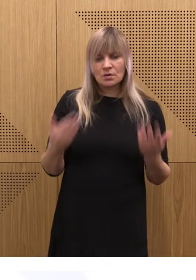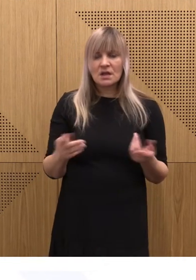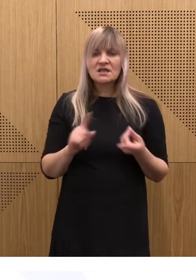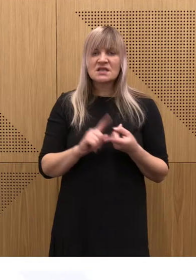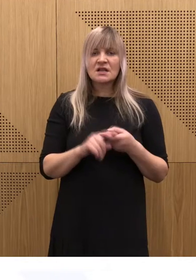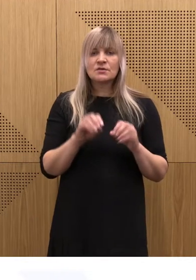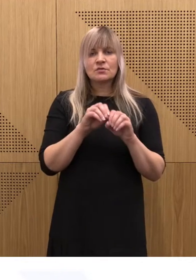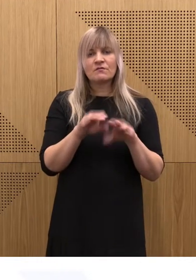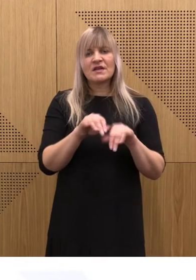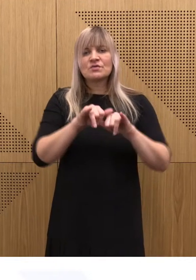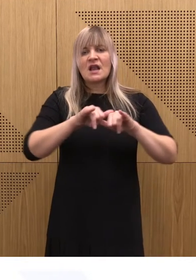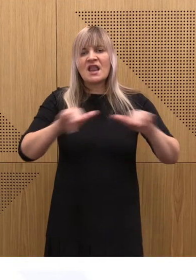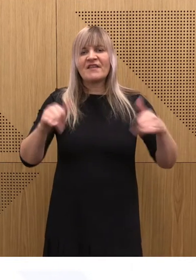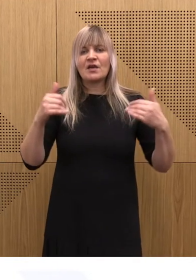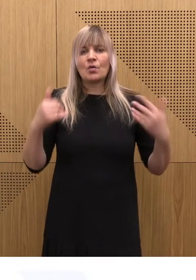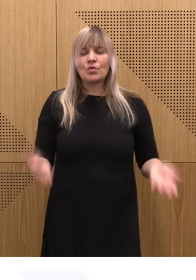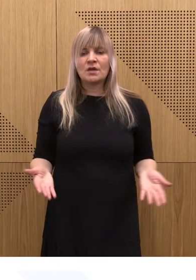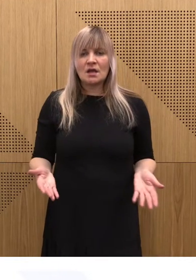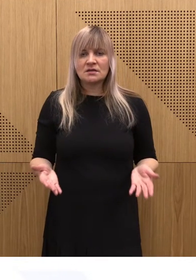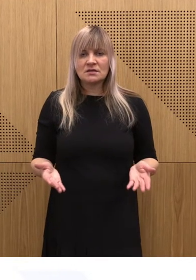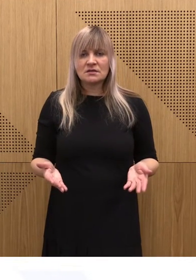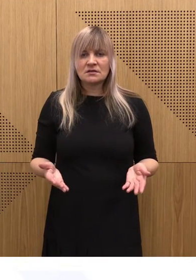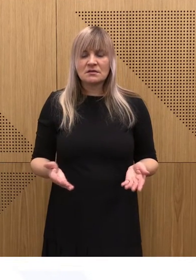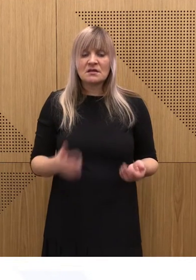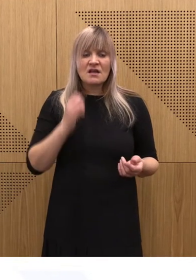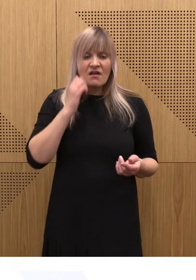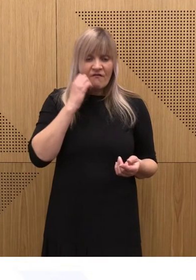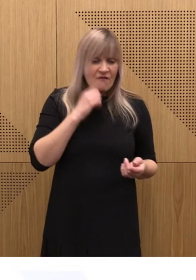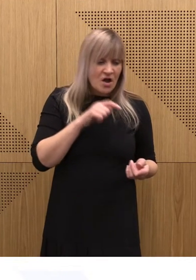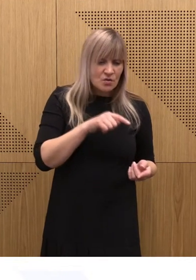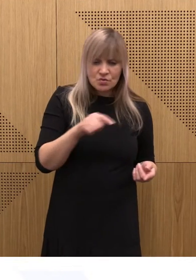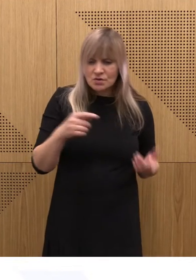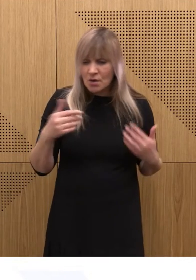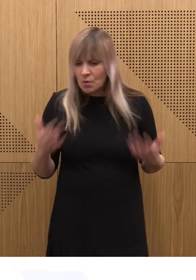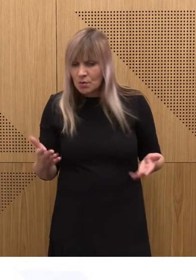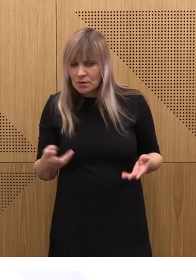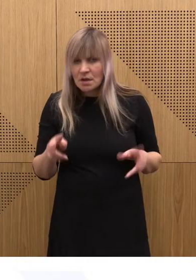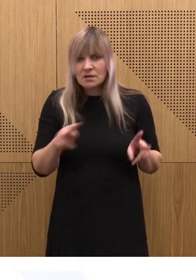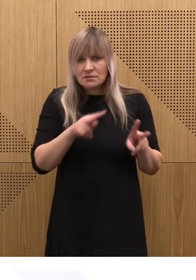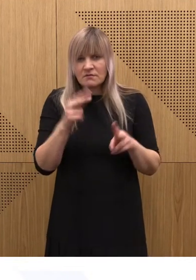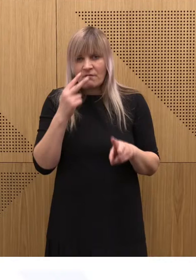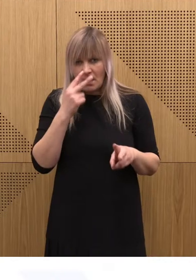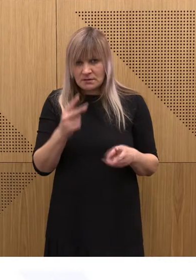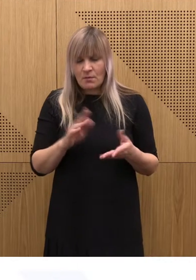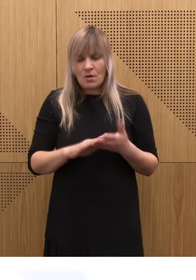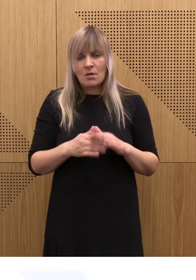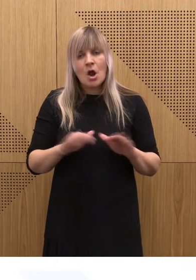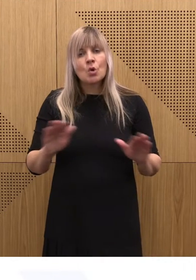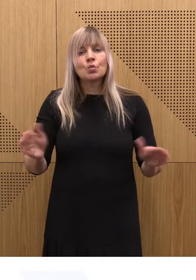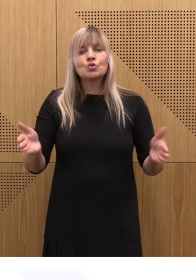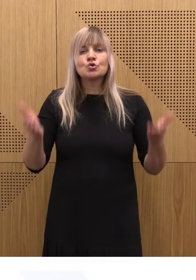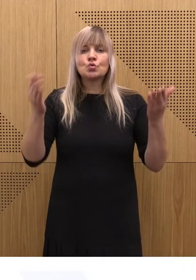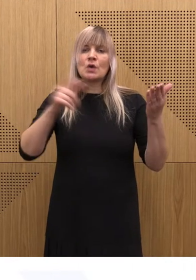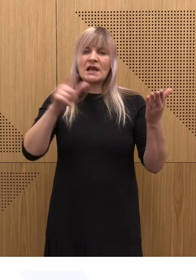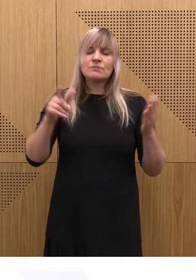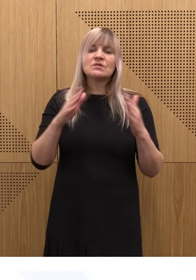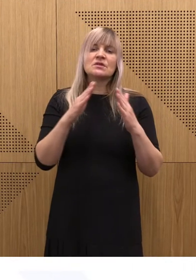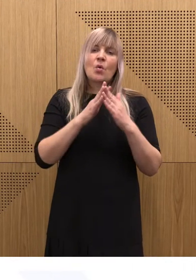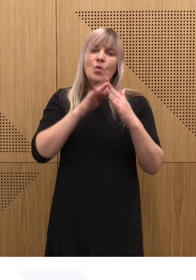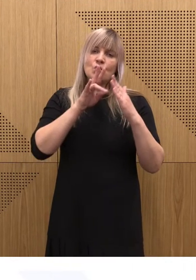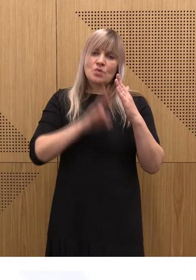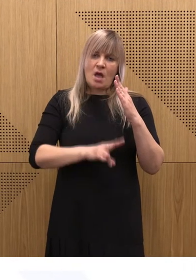viiruse levikuga olukord. Viiruse levikuga erinevates vanuseastmetes on olukord. Nii et kutsun üles ikkagi olema